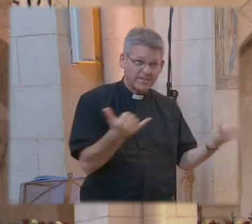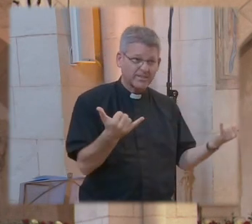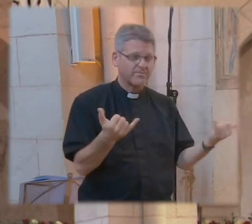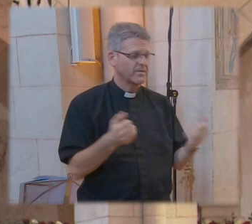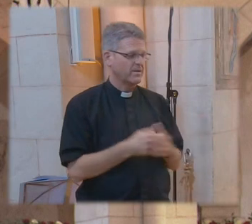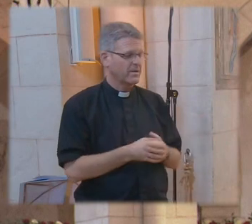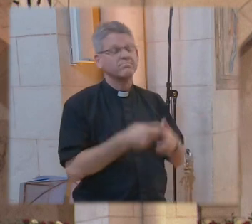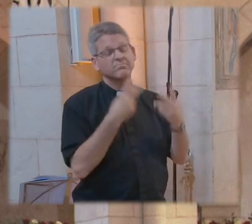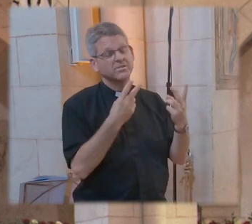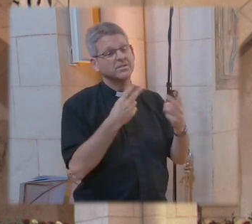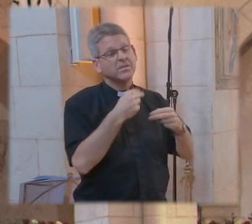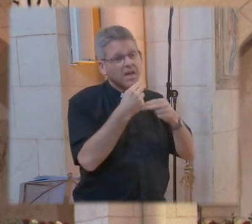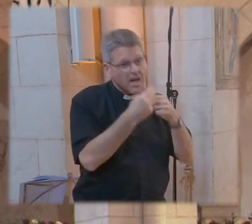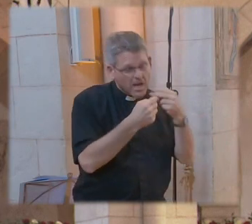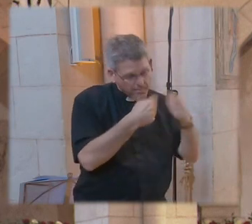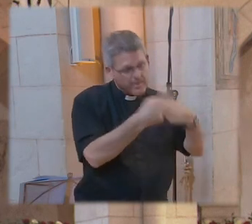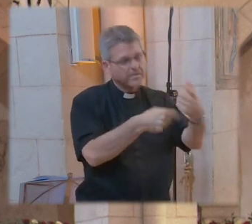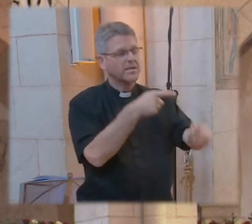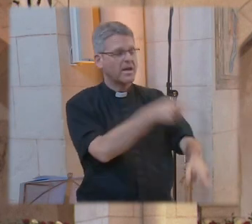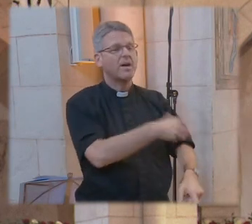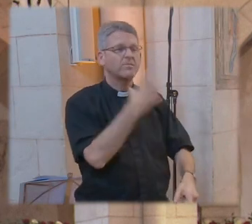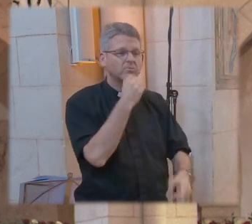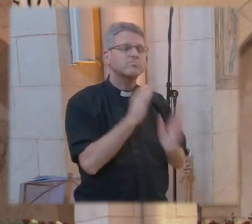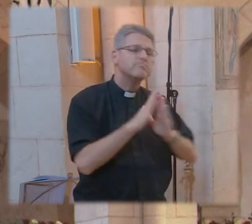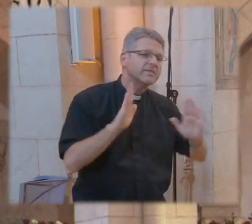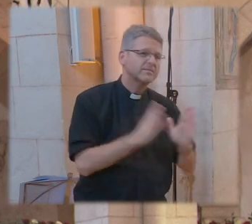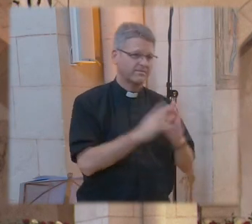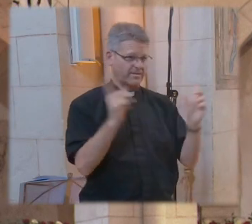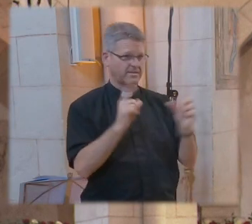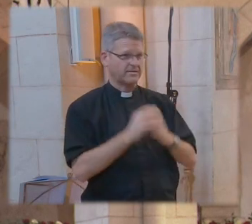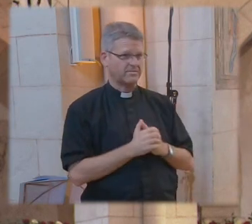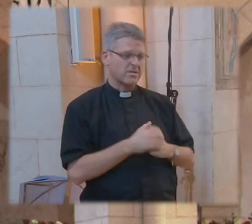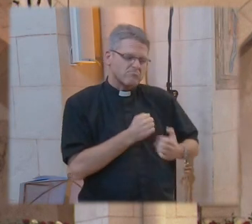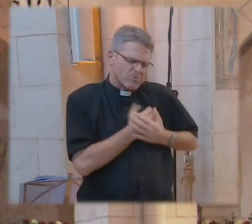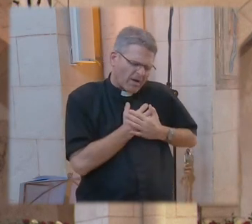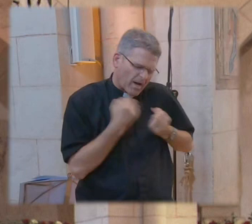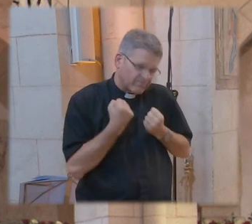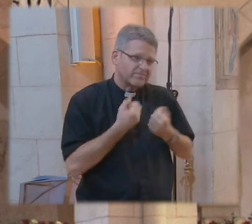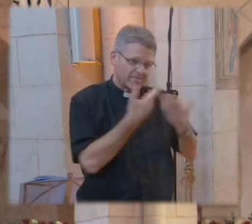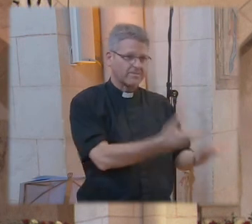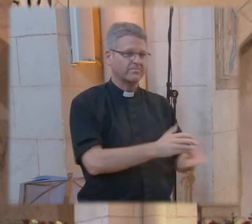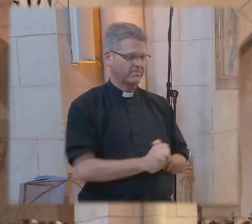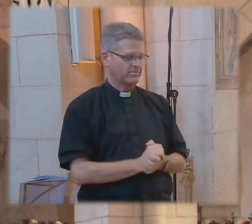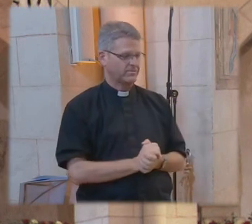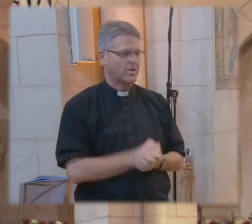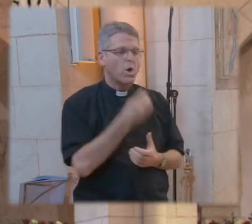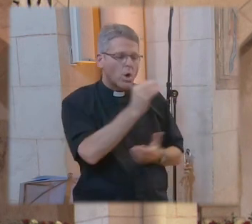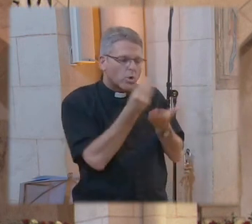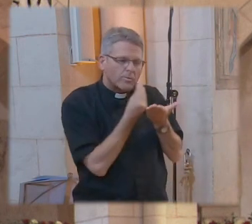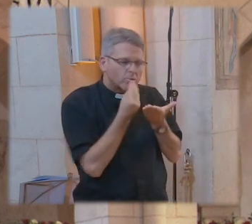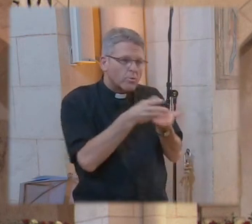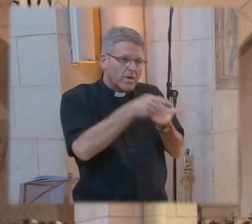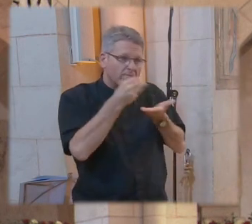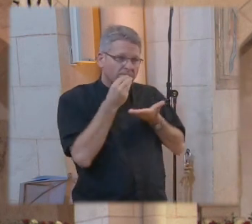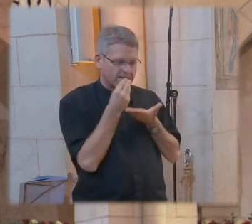vor allem in der regelmäßigen Teilnahme an der Heiligen Messe. In der Eucharistie, in der wir die